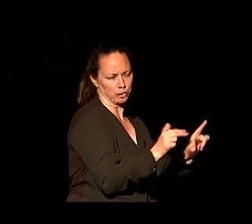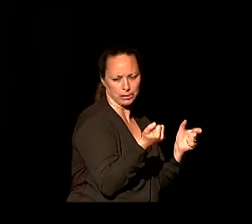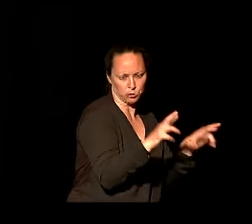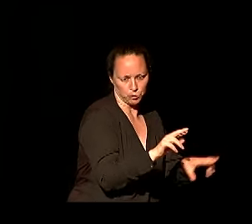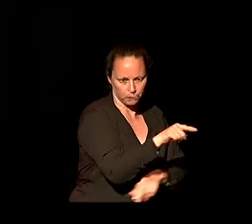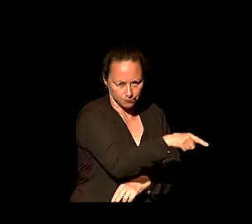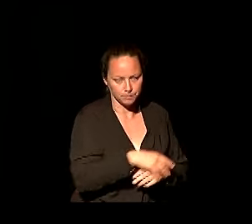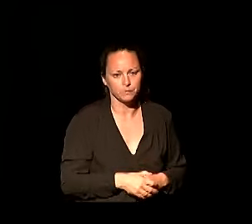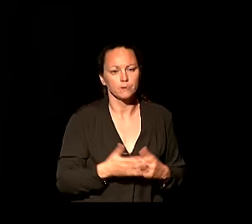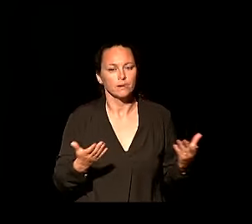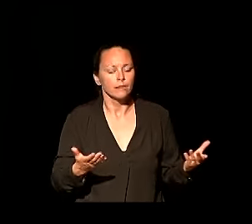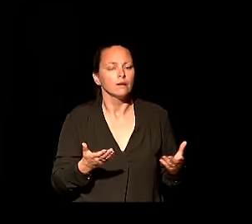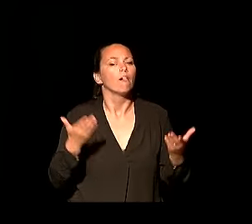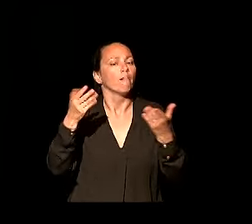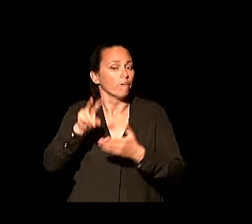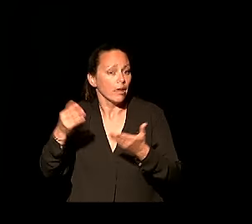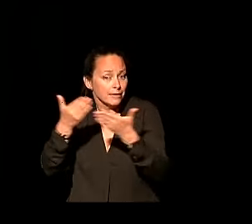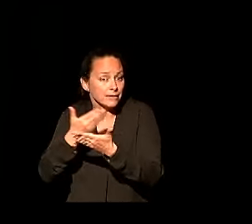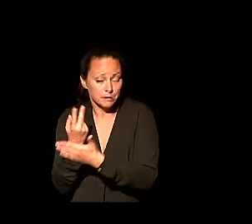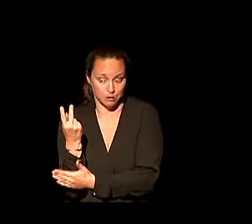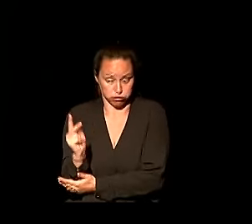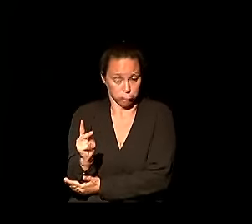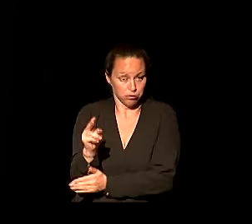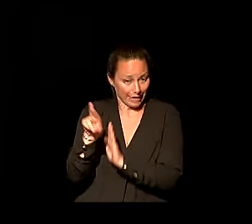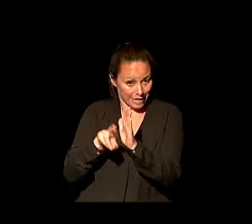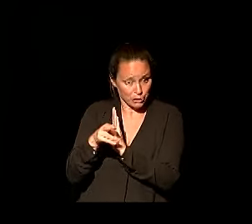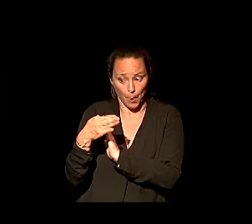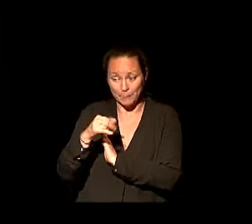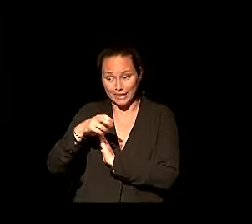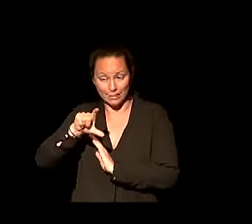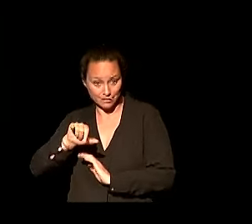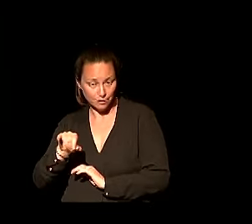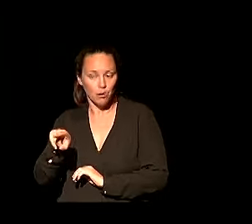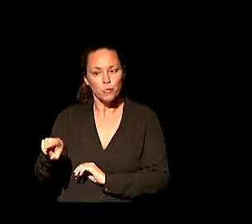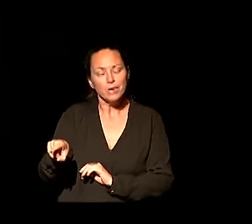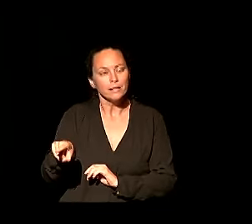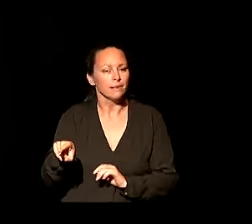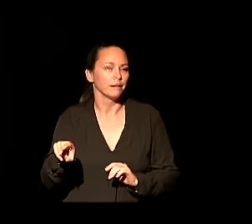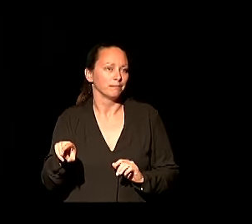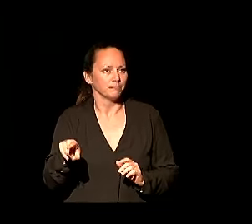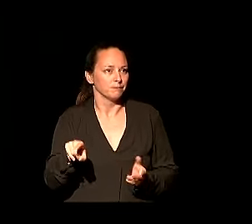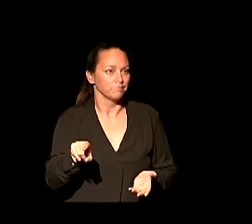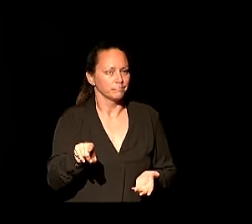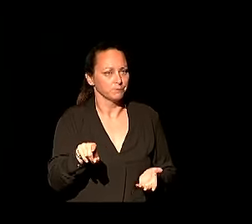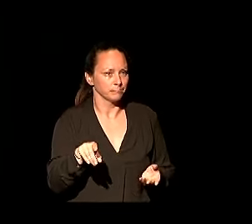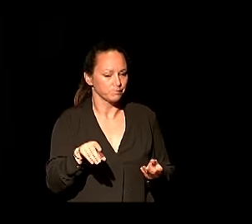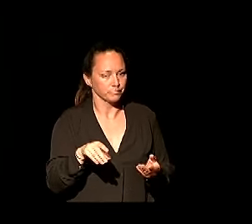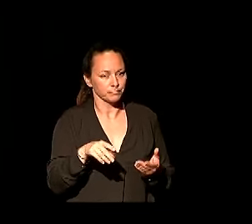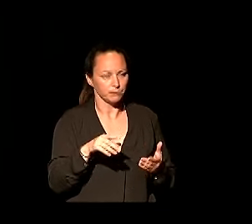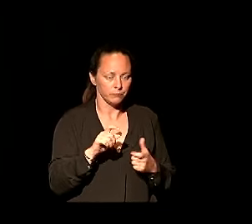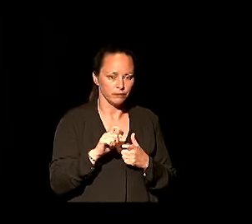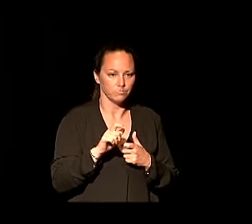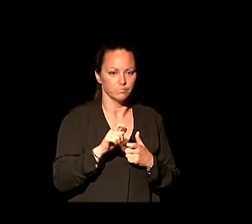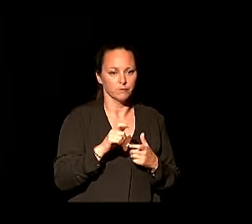Et effectivement, si le cinéma de Minelli emprunte à un